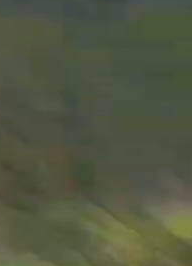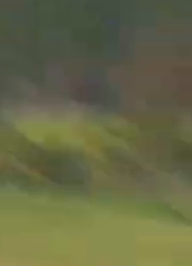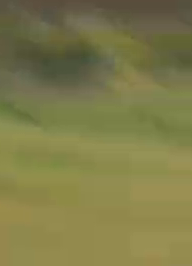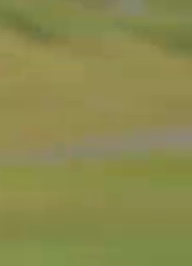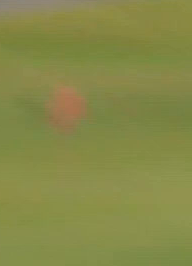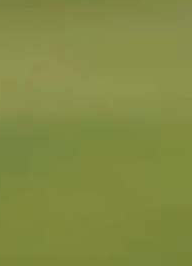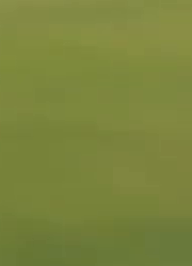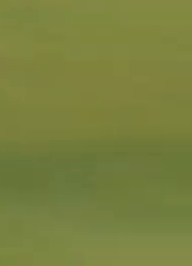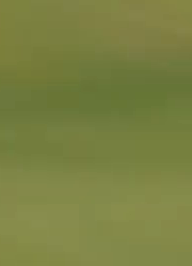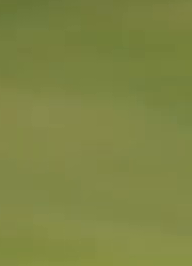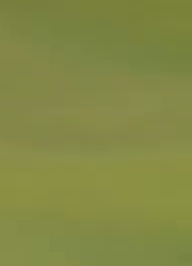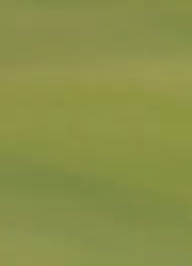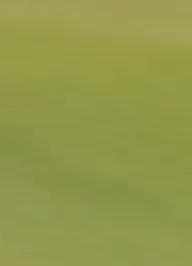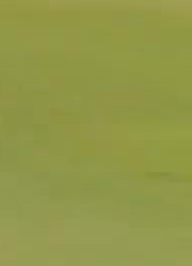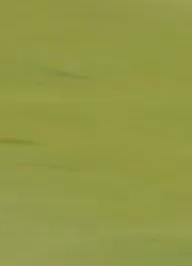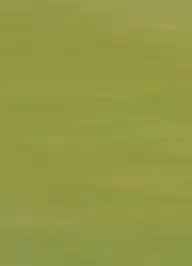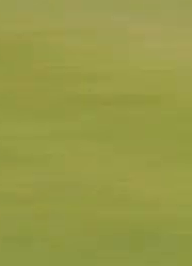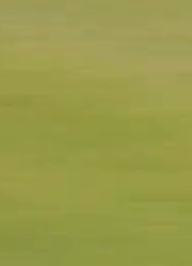와우. 와.